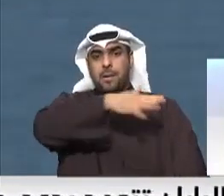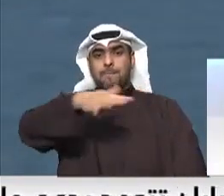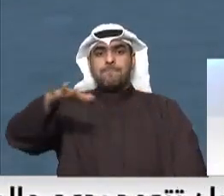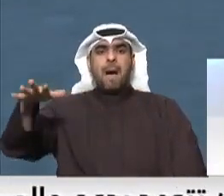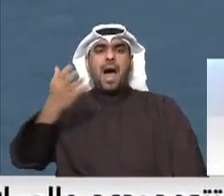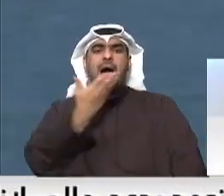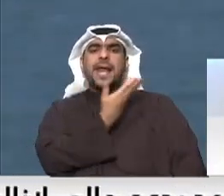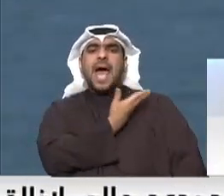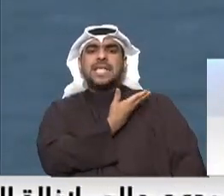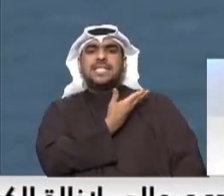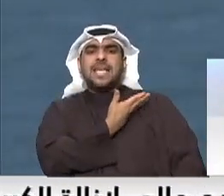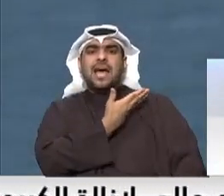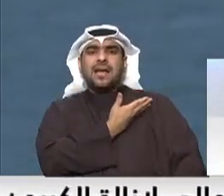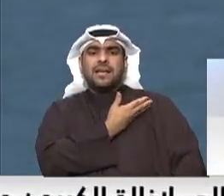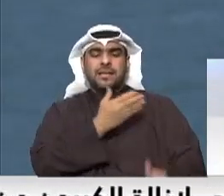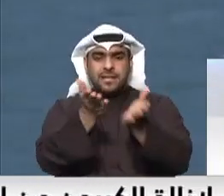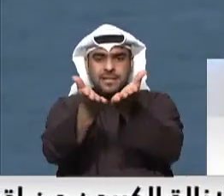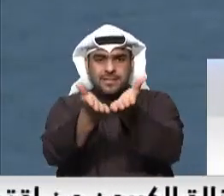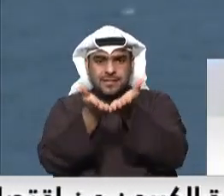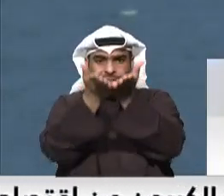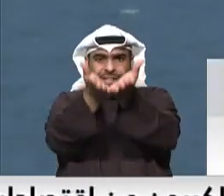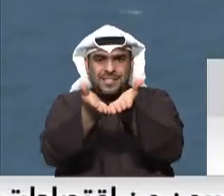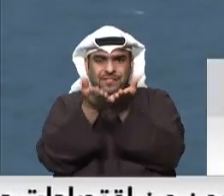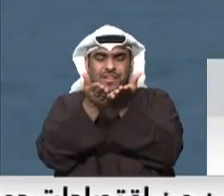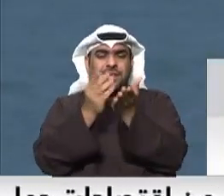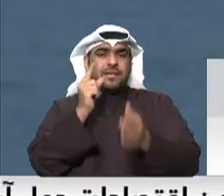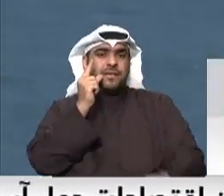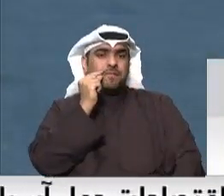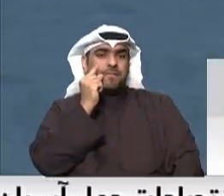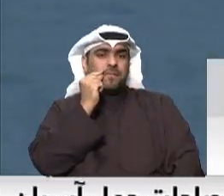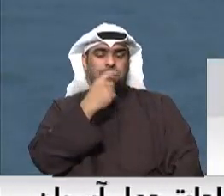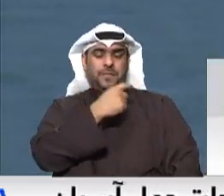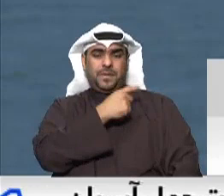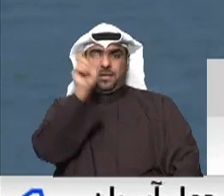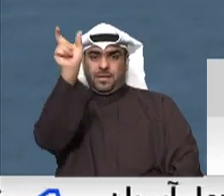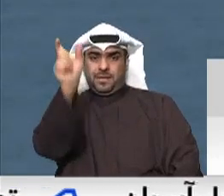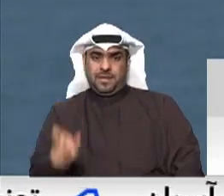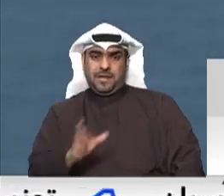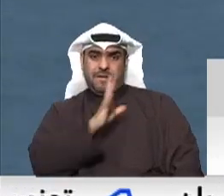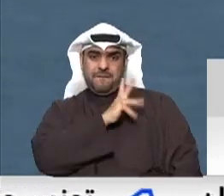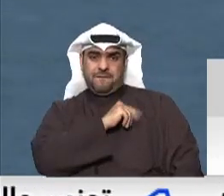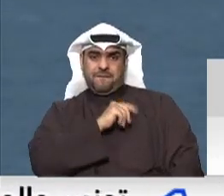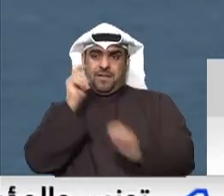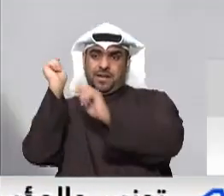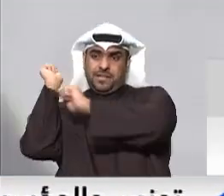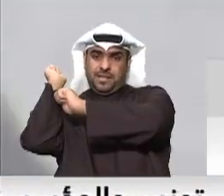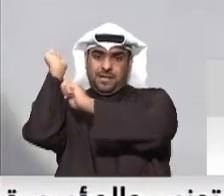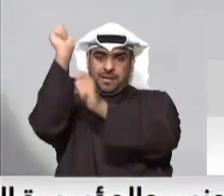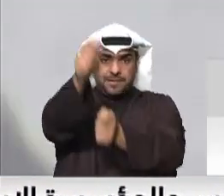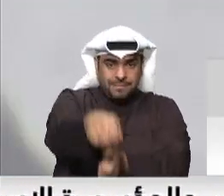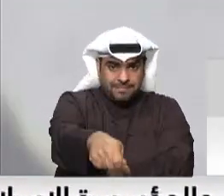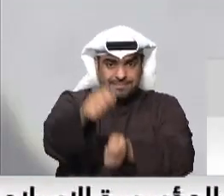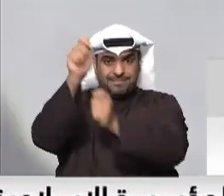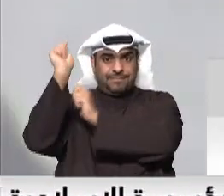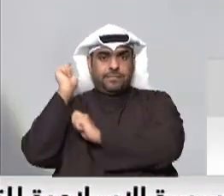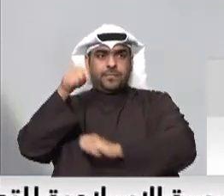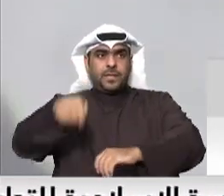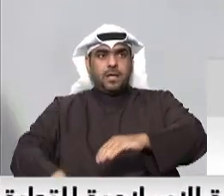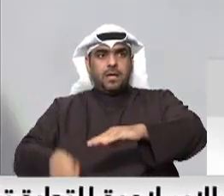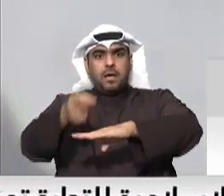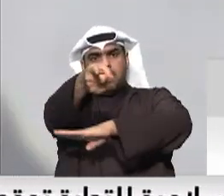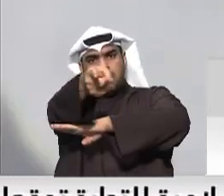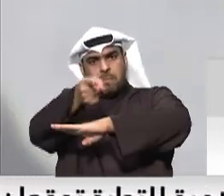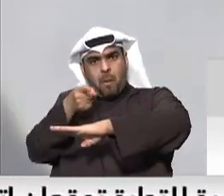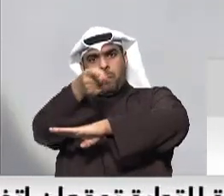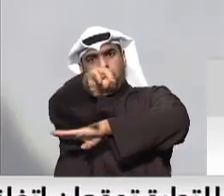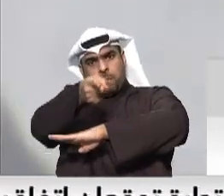زوارق الاحتلال الإسرائيلي نيران رشاشاتها تجاه قوارب الصيد في بحر السودانية شمالاً. إطلاق النار جاء